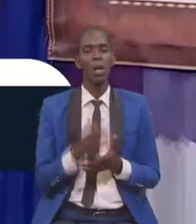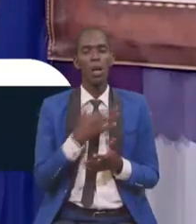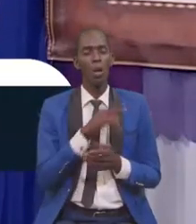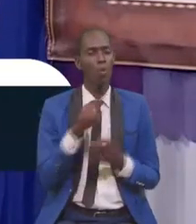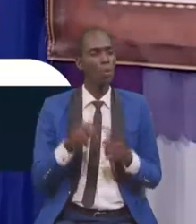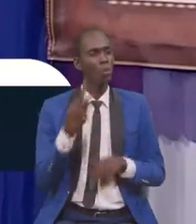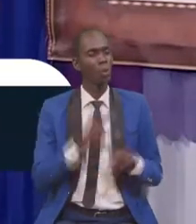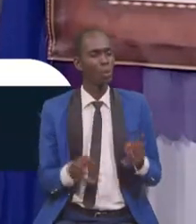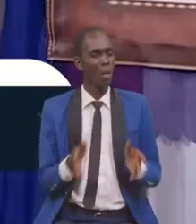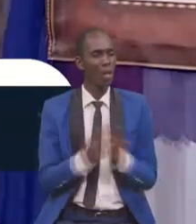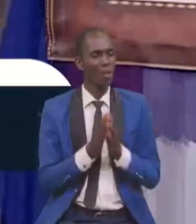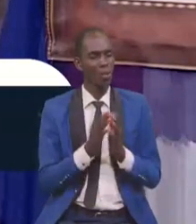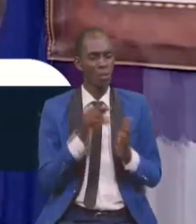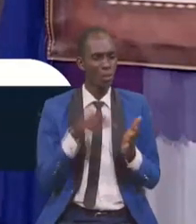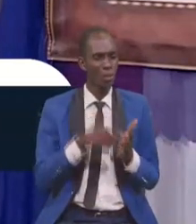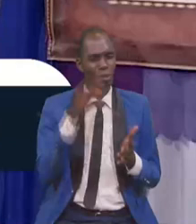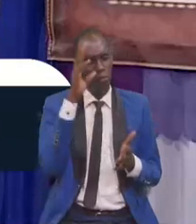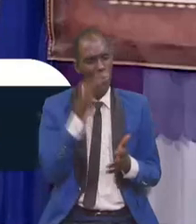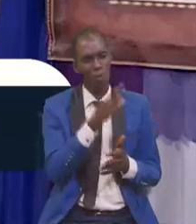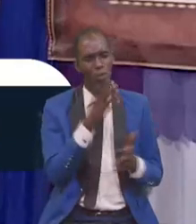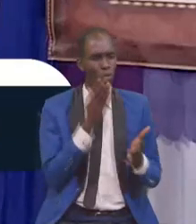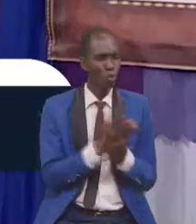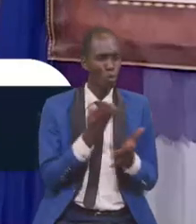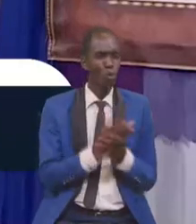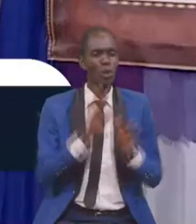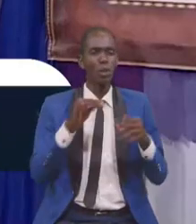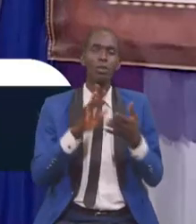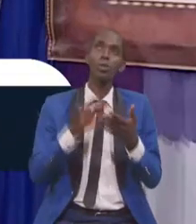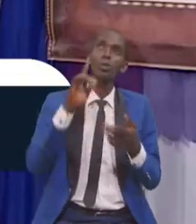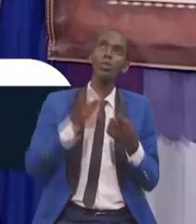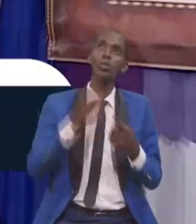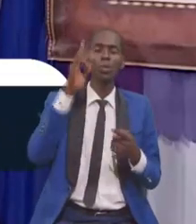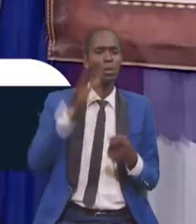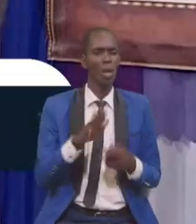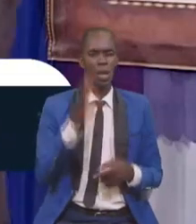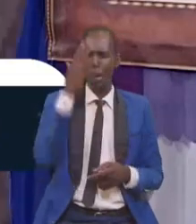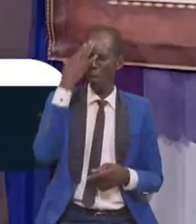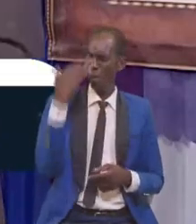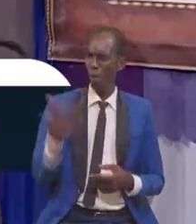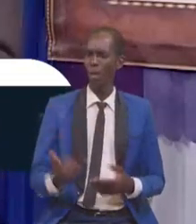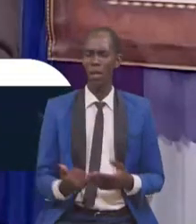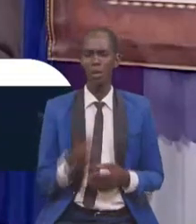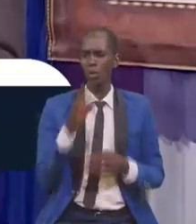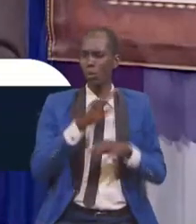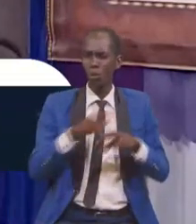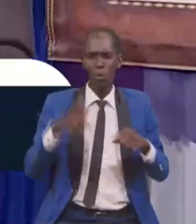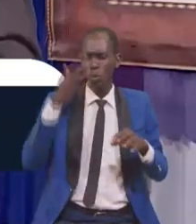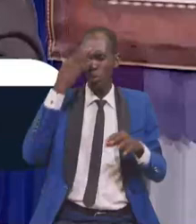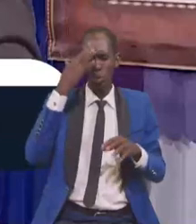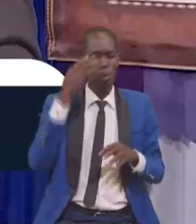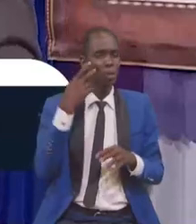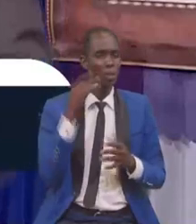pourquoi? Mais c'est un mystère. Quand vous ne connaissez pas cet homme, cependant, il a ouvert mes yeux.